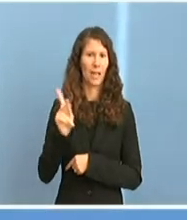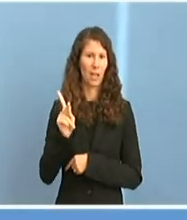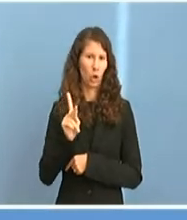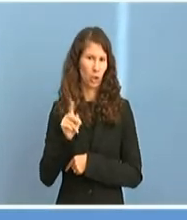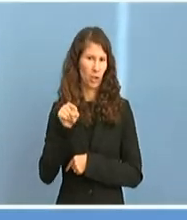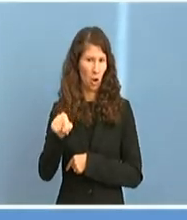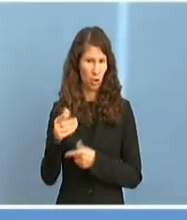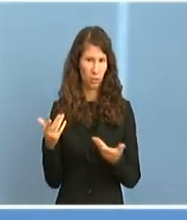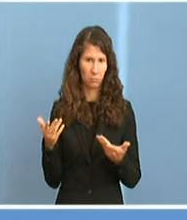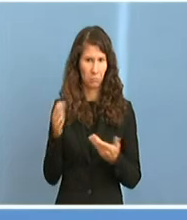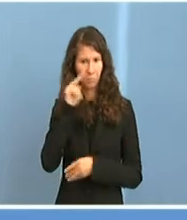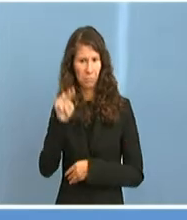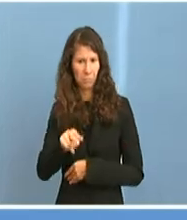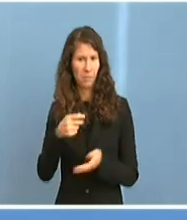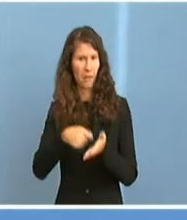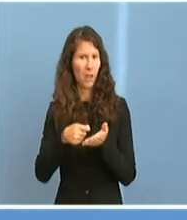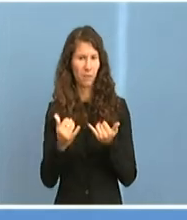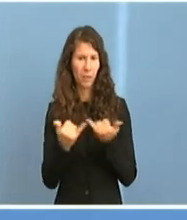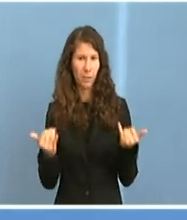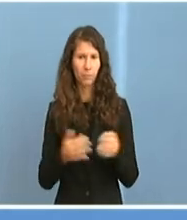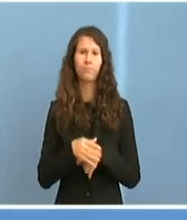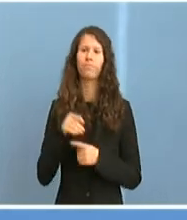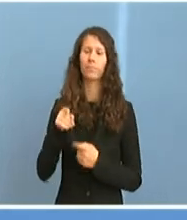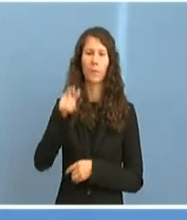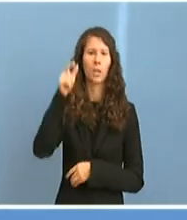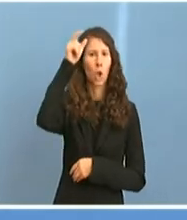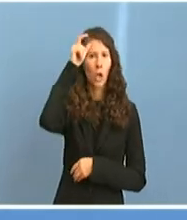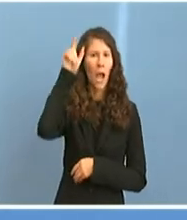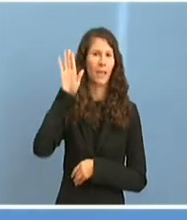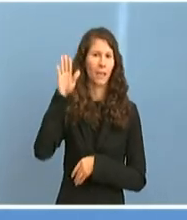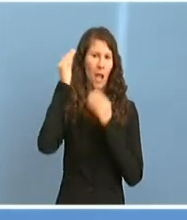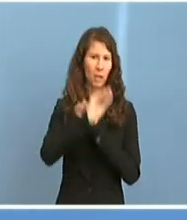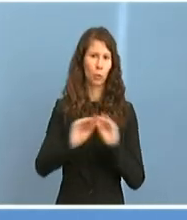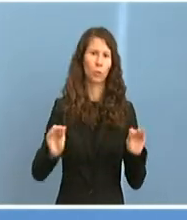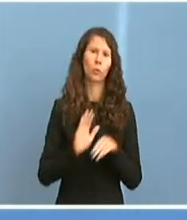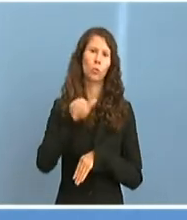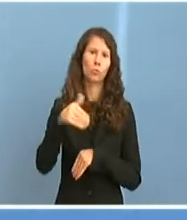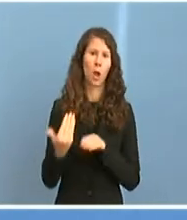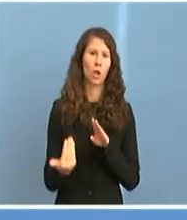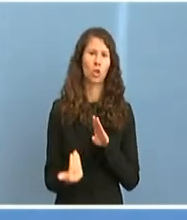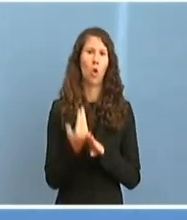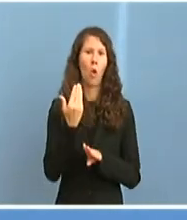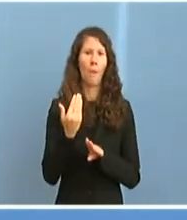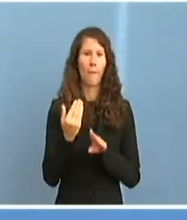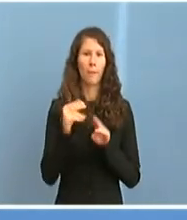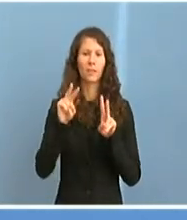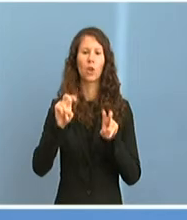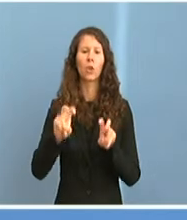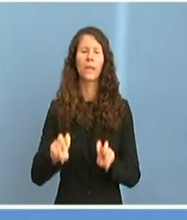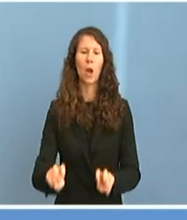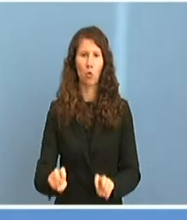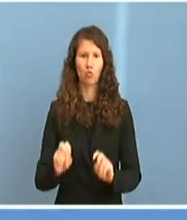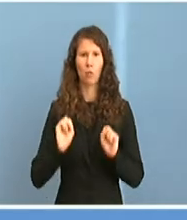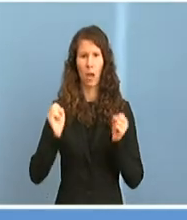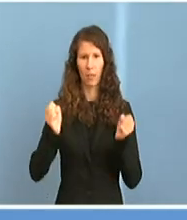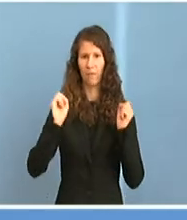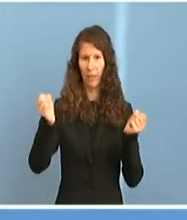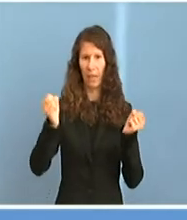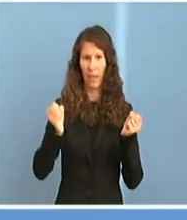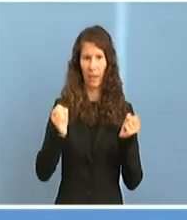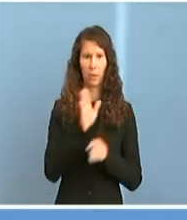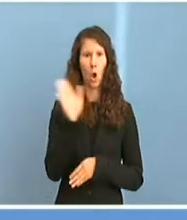Ja, die Bundesregierung hat die Ankündigung der Türkei zu neuerlichen Sondierungsaktivitäten im östlichen Mittelmeer zur Kenntnis